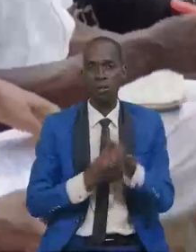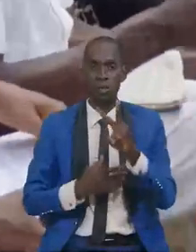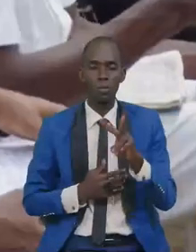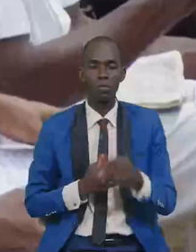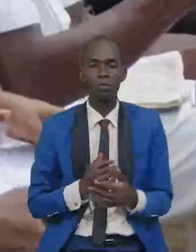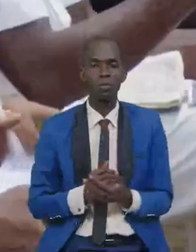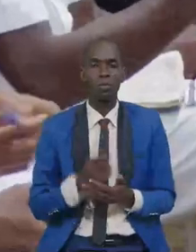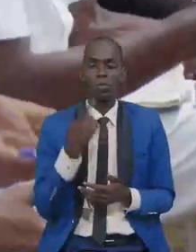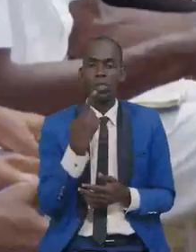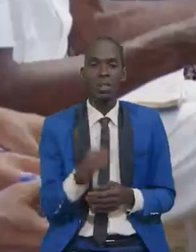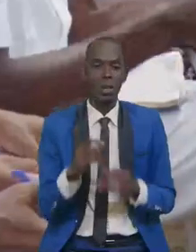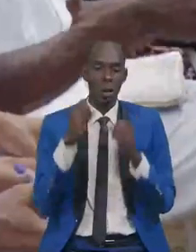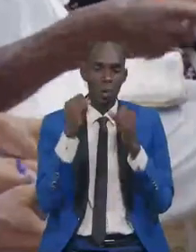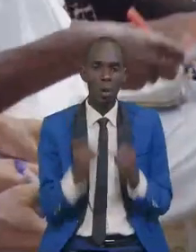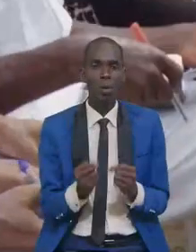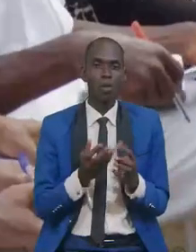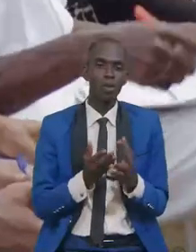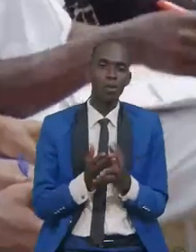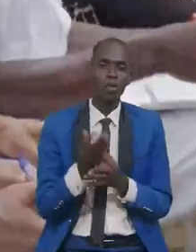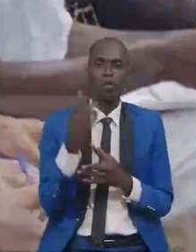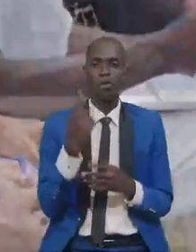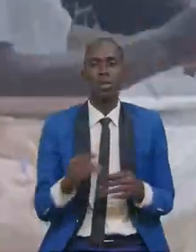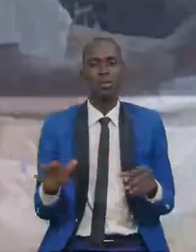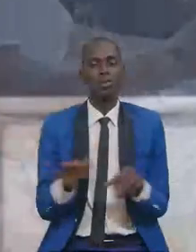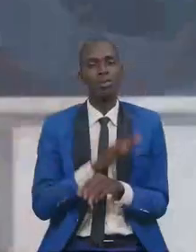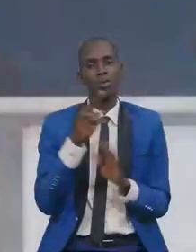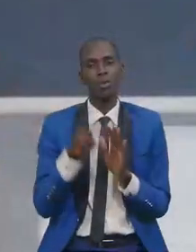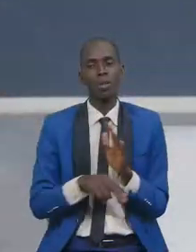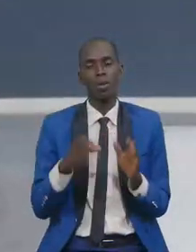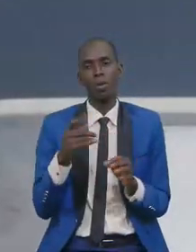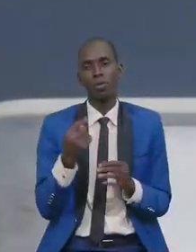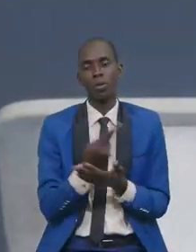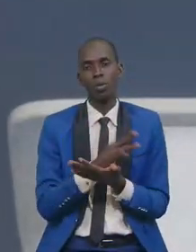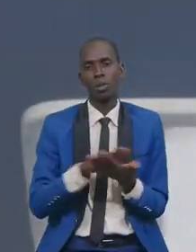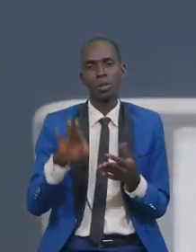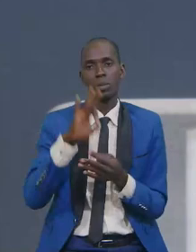la puissance par la plénitude du Saint-Esprit.